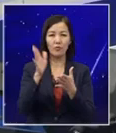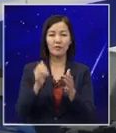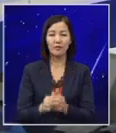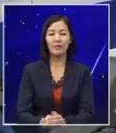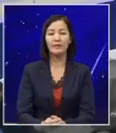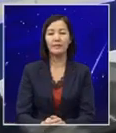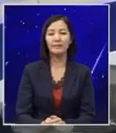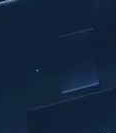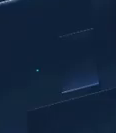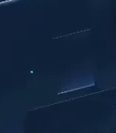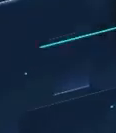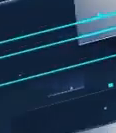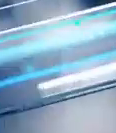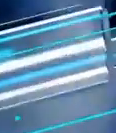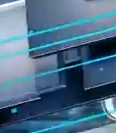главном.